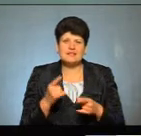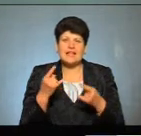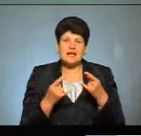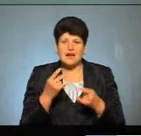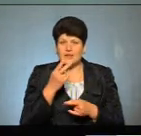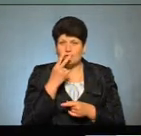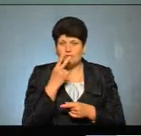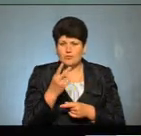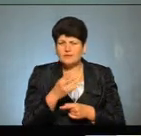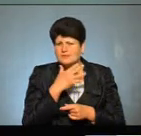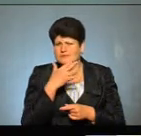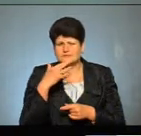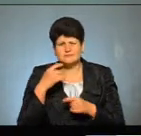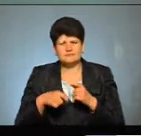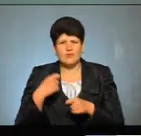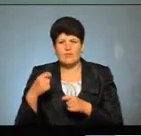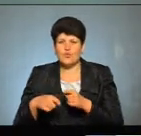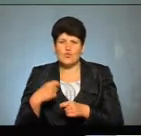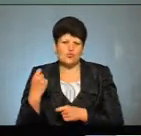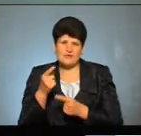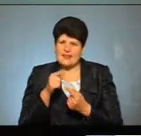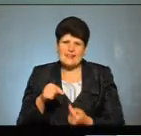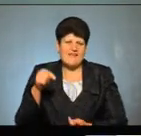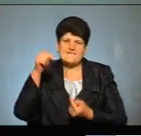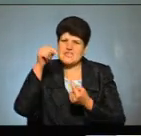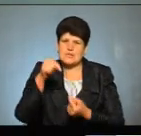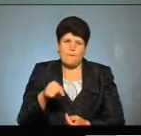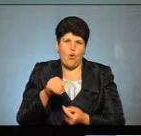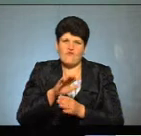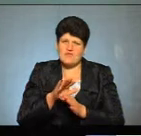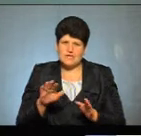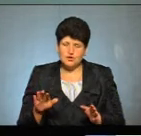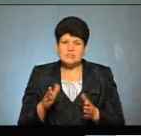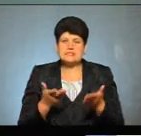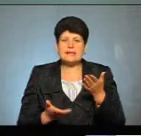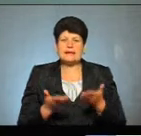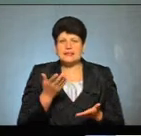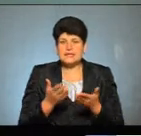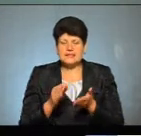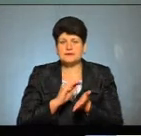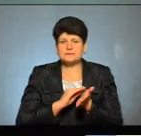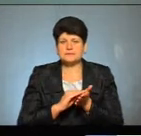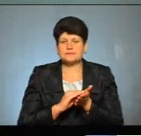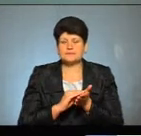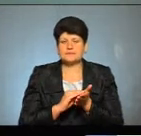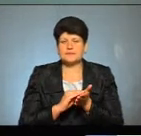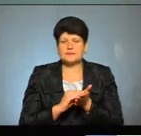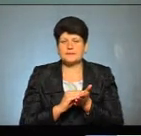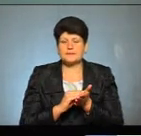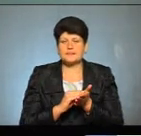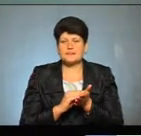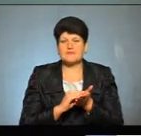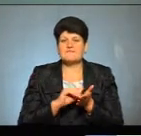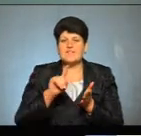побачив цілу низку порушень і невідповідностей, які виписані,